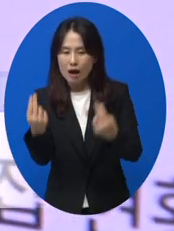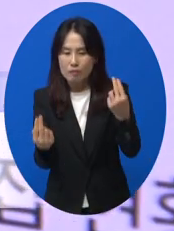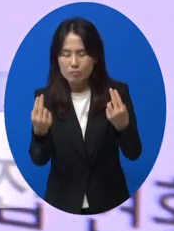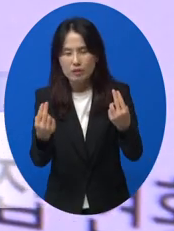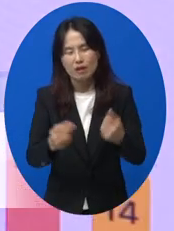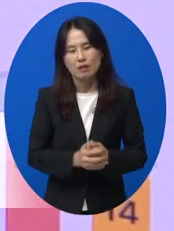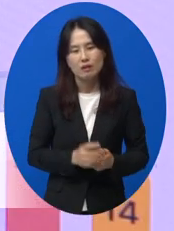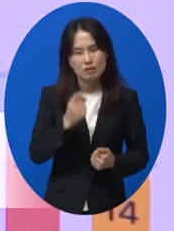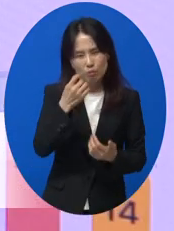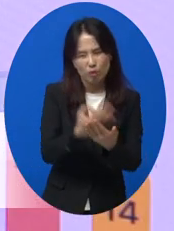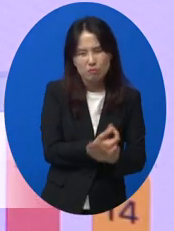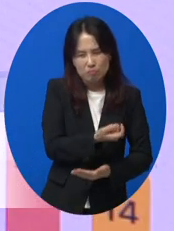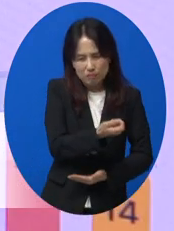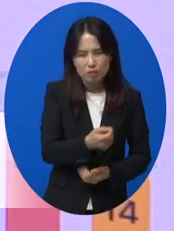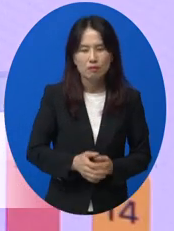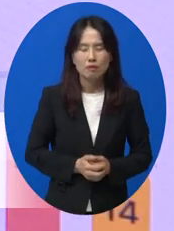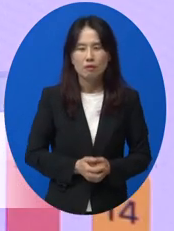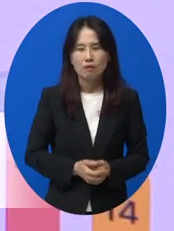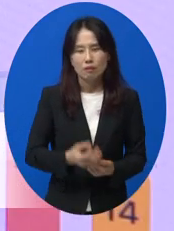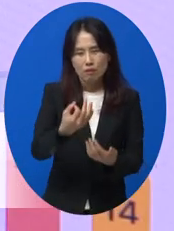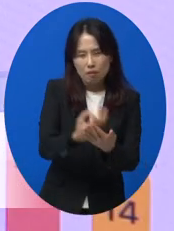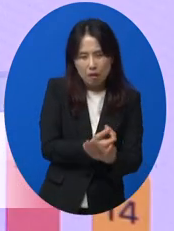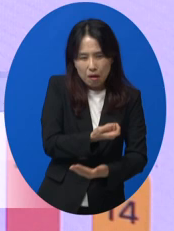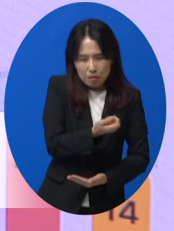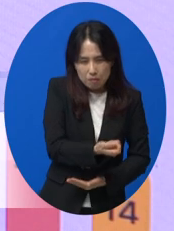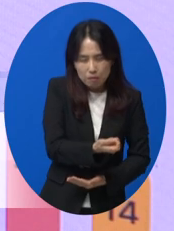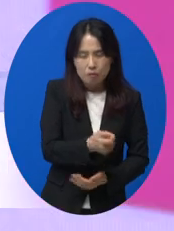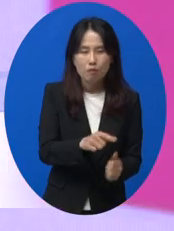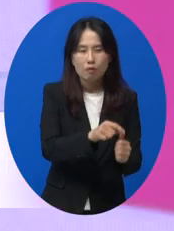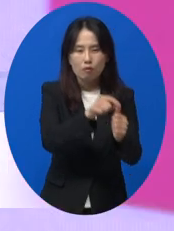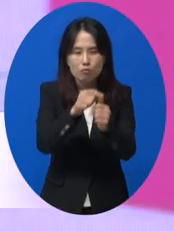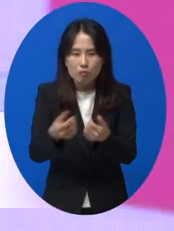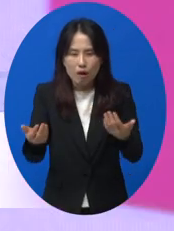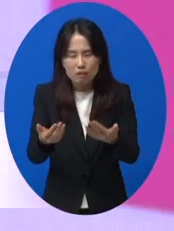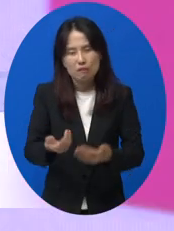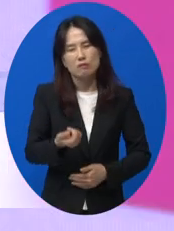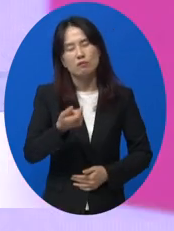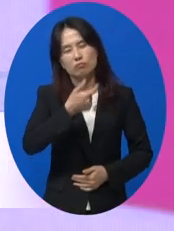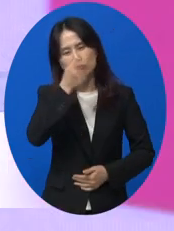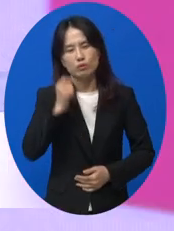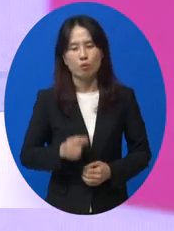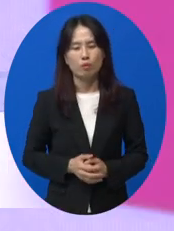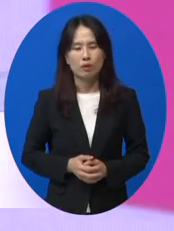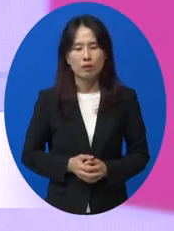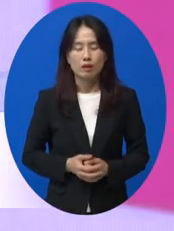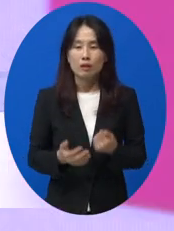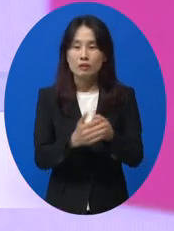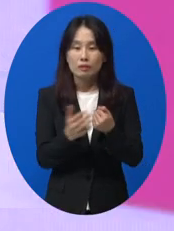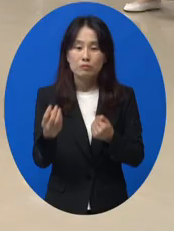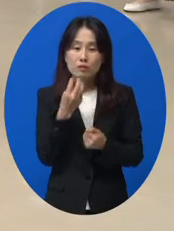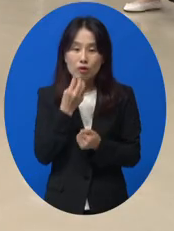비해 열악합니다. 소득도 낮고 고용률도 낮습니다. 그래서